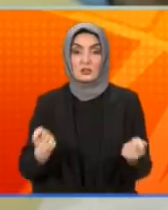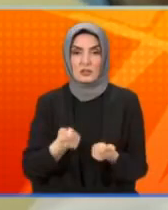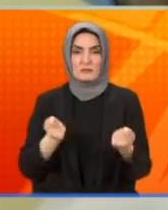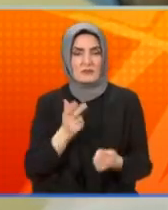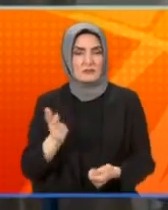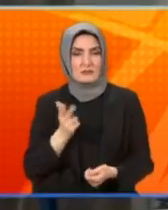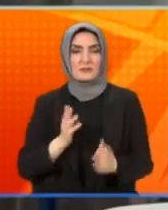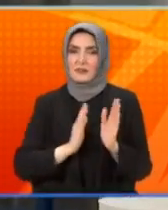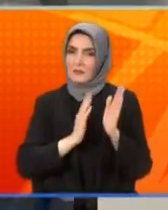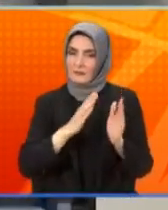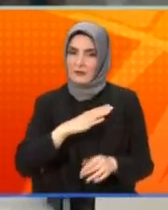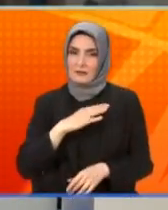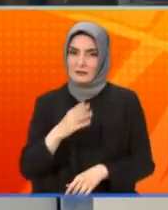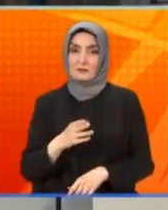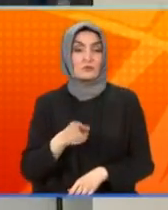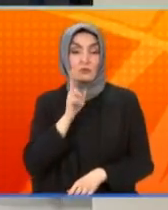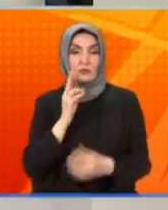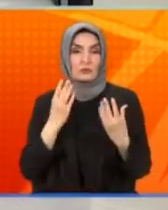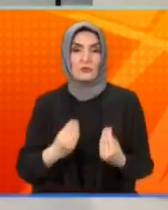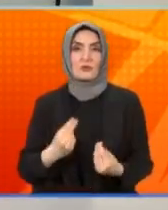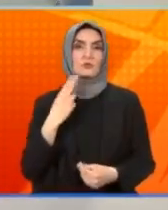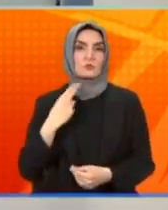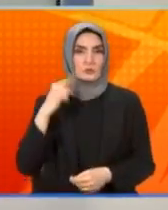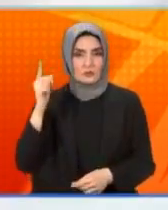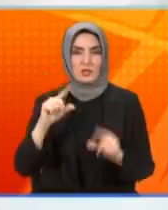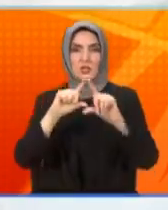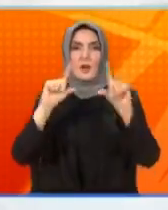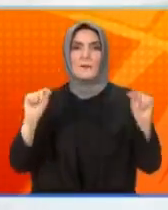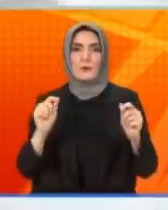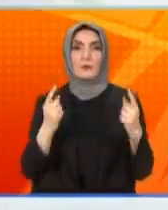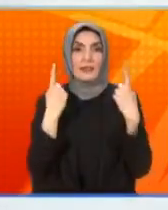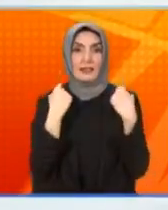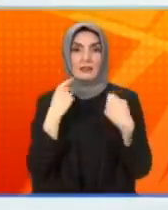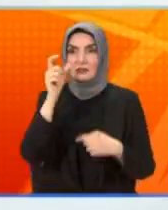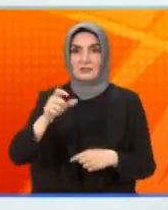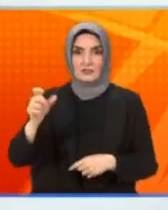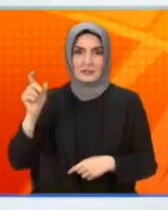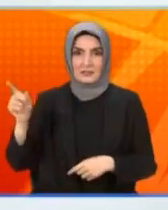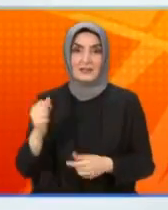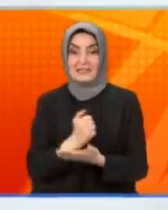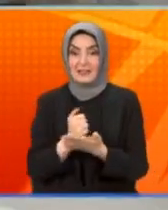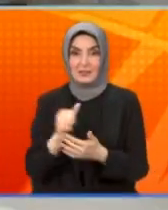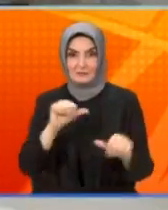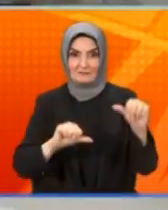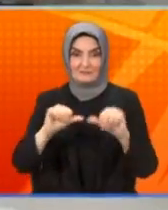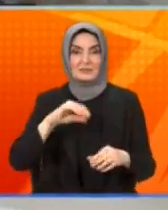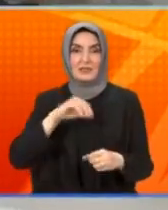ediyor. Son olarak Rus ve Japon yetkililer ilaç çalışmalarında önemli yol kat ettiklerini belirten açıklamalar